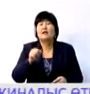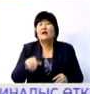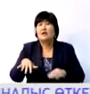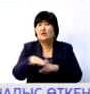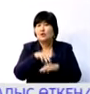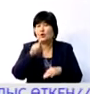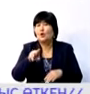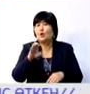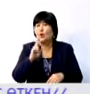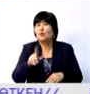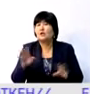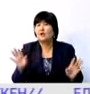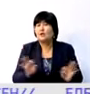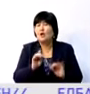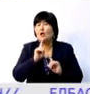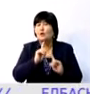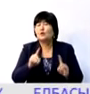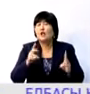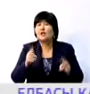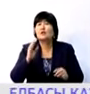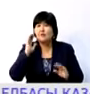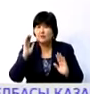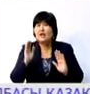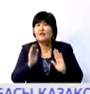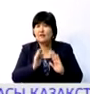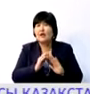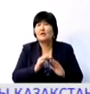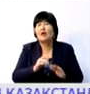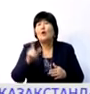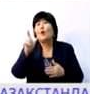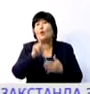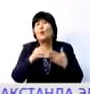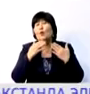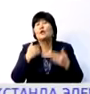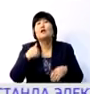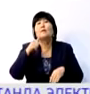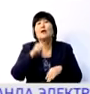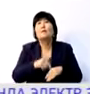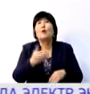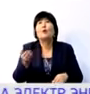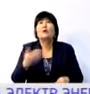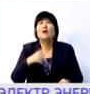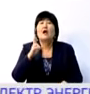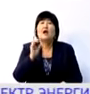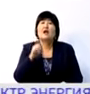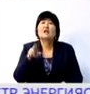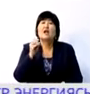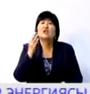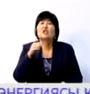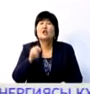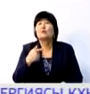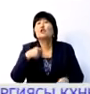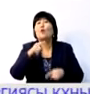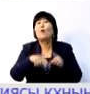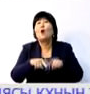қауым Толқынның толқынды туындыларын тебіреніспен тыңдапты. Өлең оқығанда мен байқадым, мына олар бізді кардаштар бауырларымыз